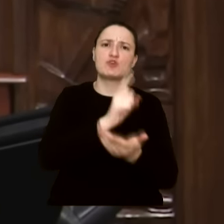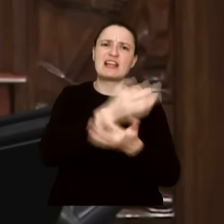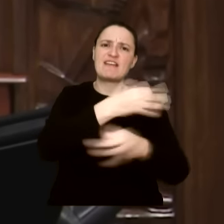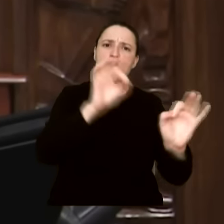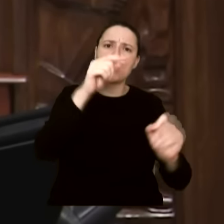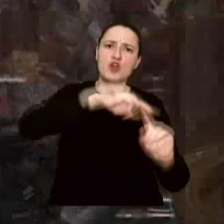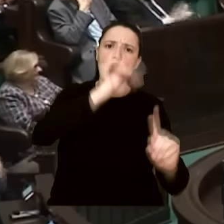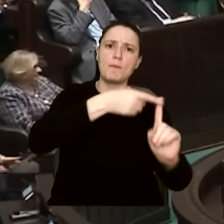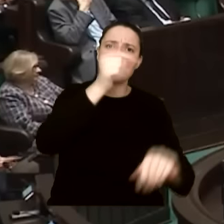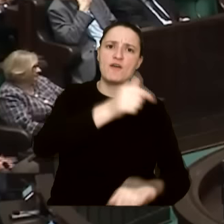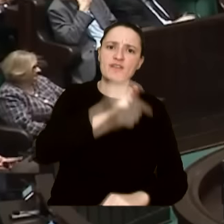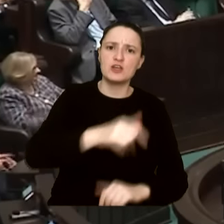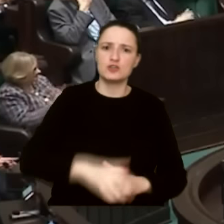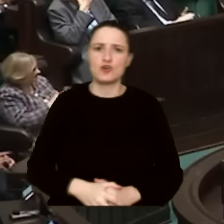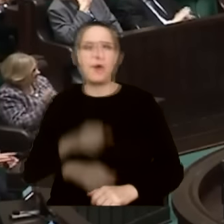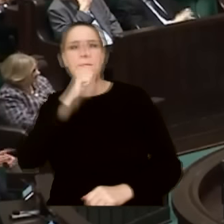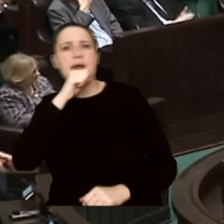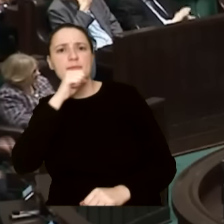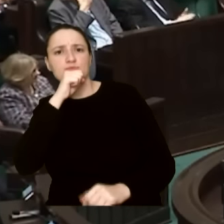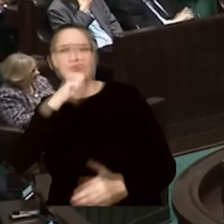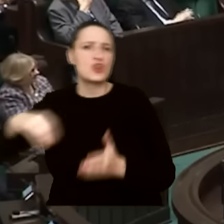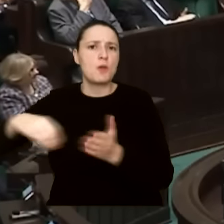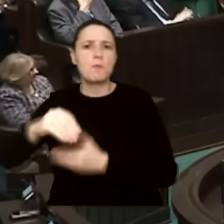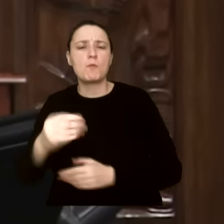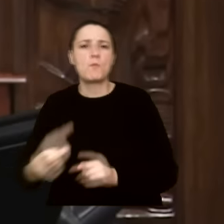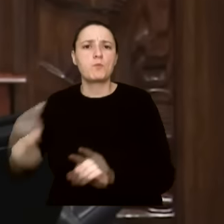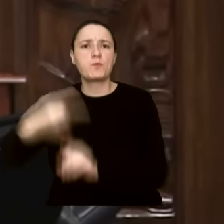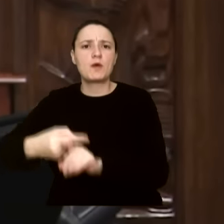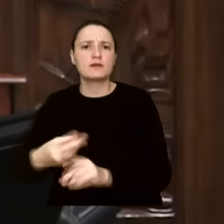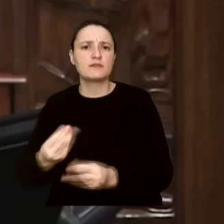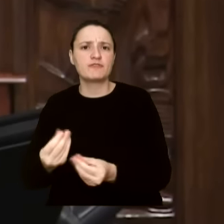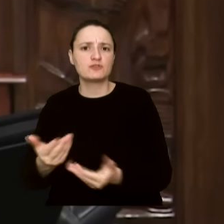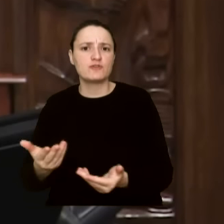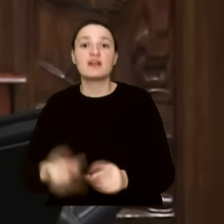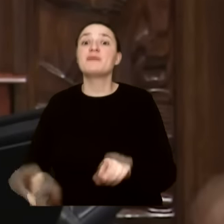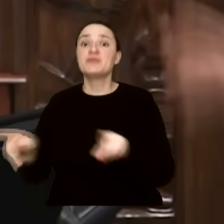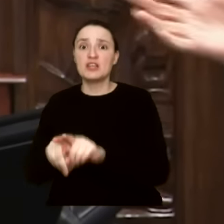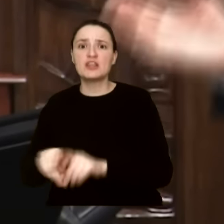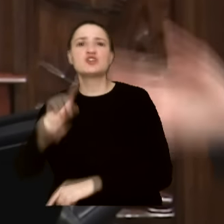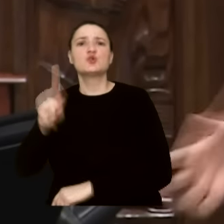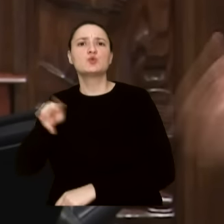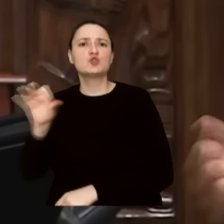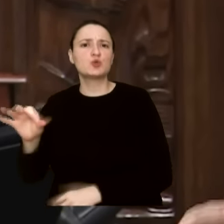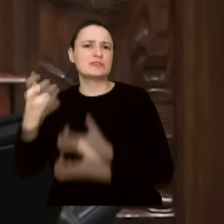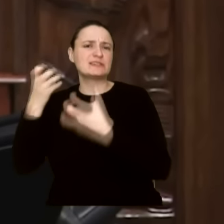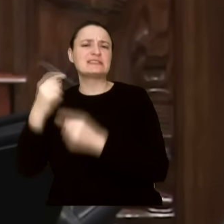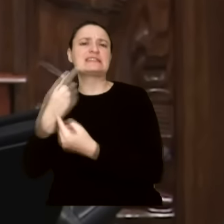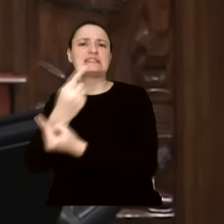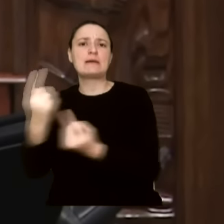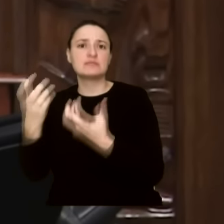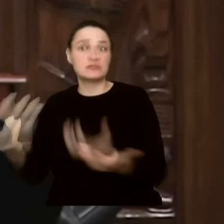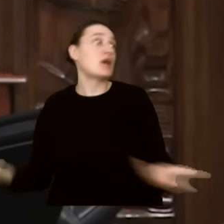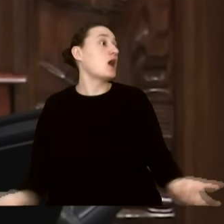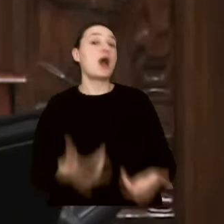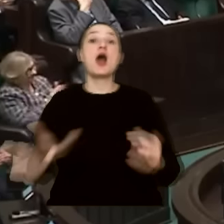podatku, dziękuję babciowego, bardzo, a także dobrowolnego ZUS-u, a więc koalicji od 13